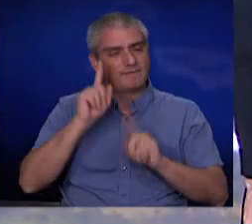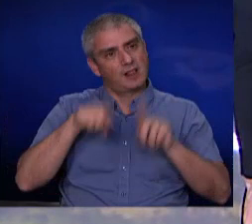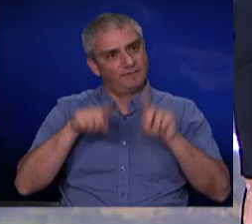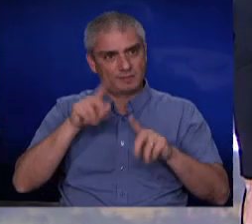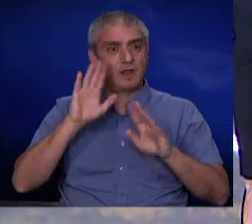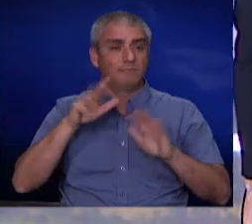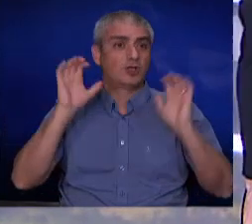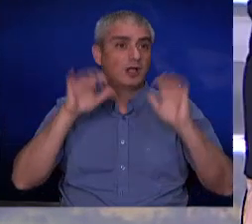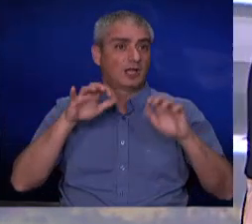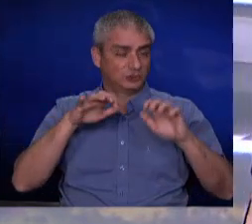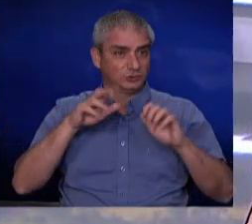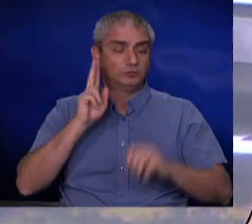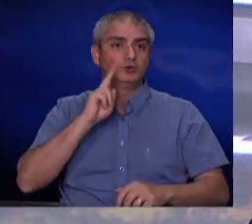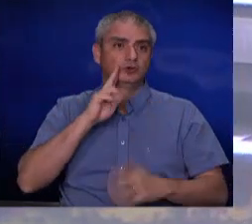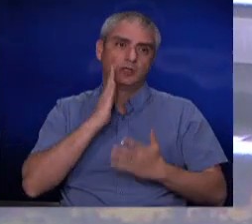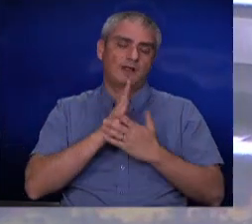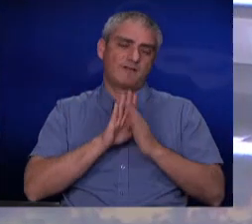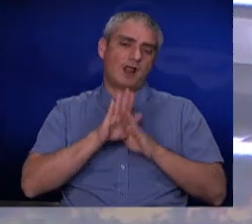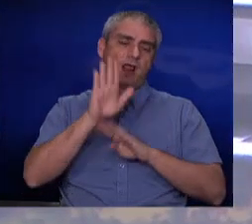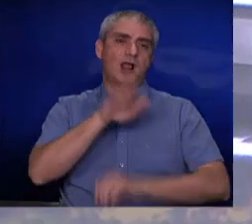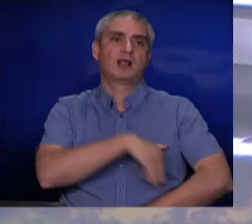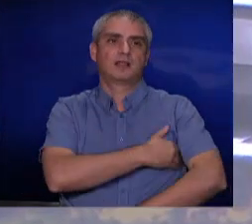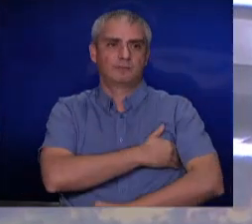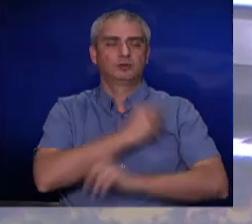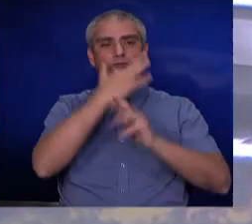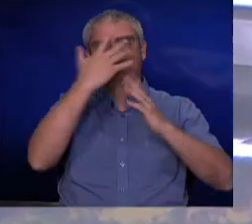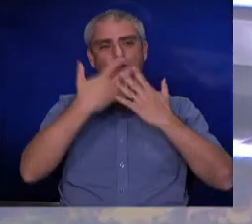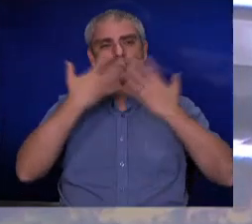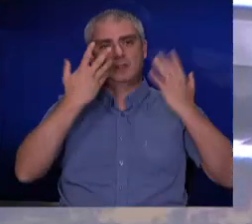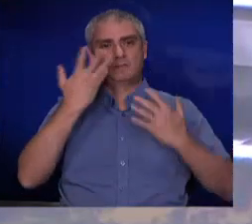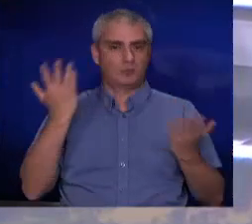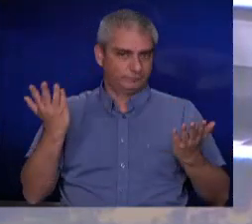לרדת גשם, שישי כבר עלייה בטמפרטורות והשמיים יתבהרו. עד כאן וערב טוב.